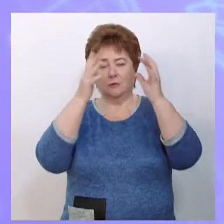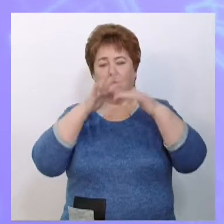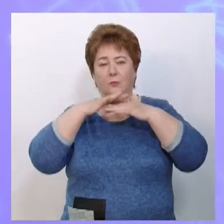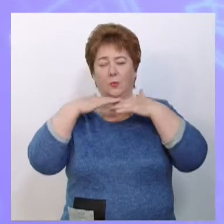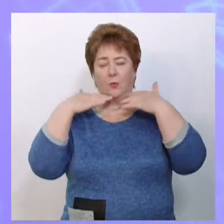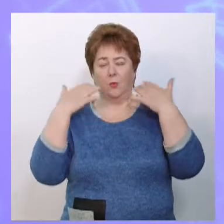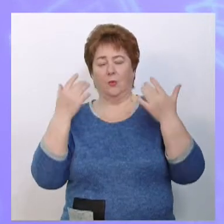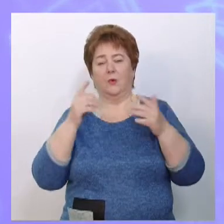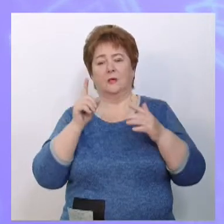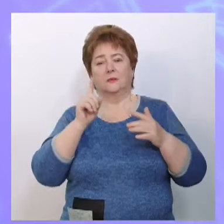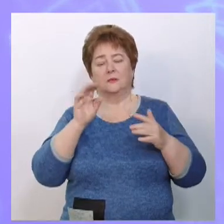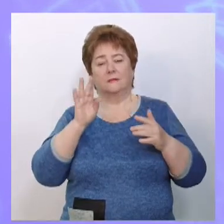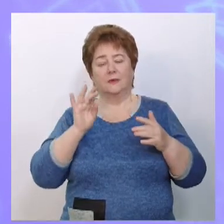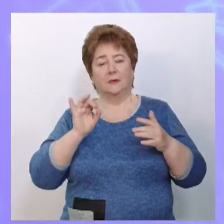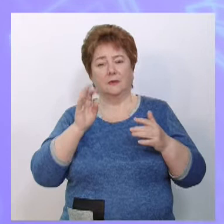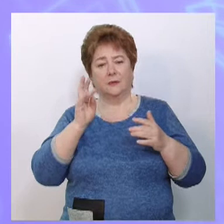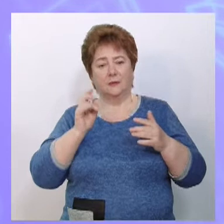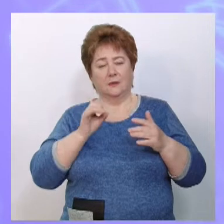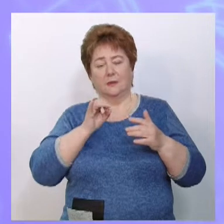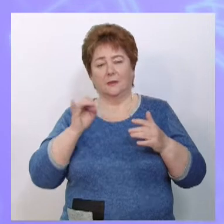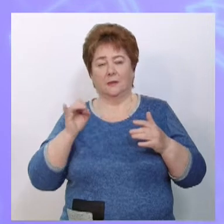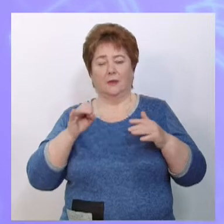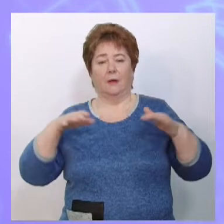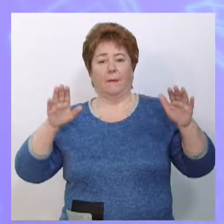много звериных и птичьих следов.